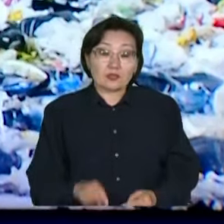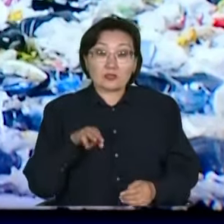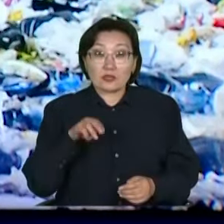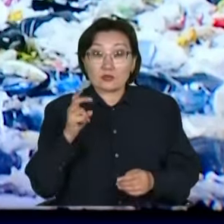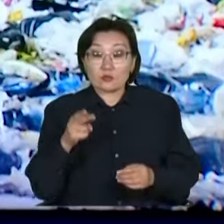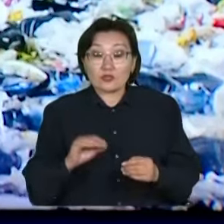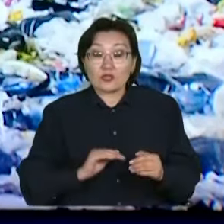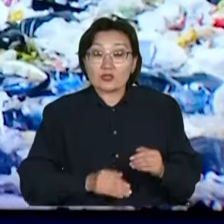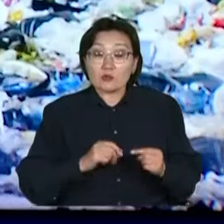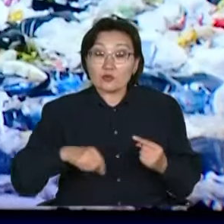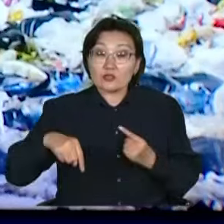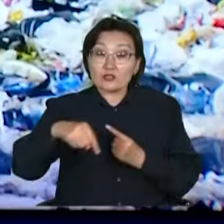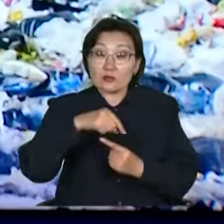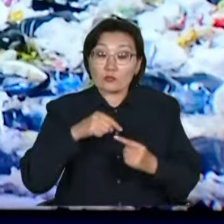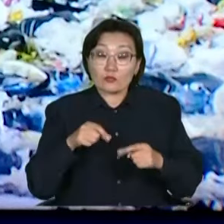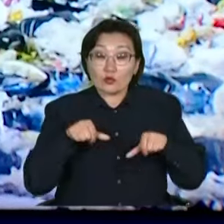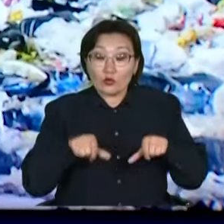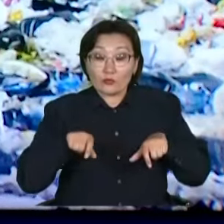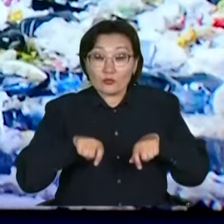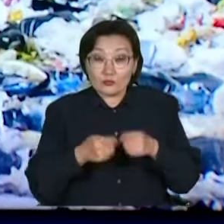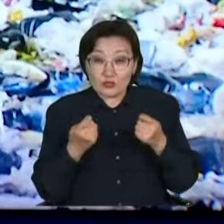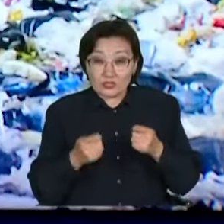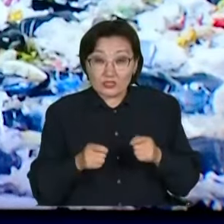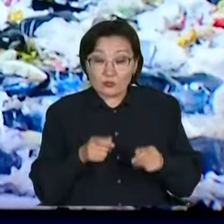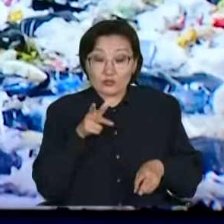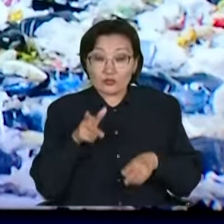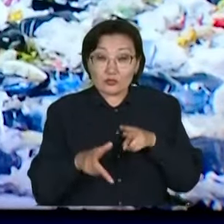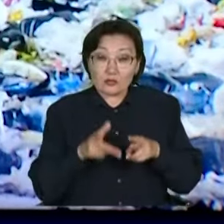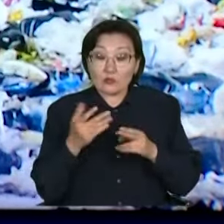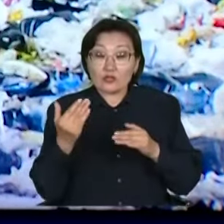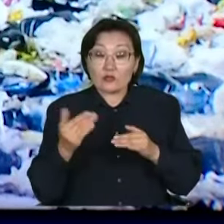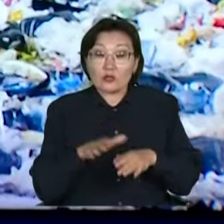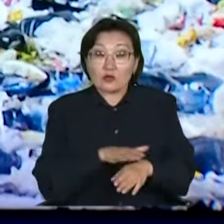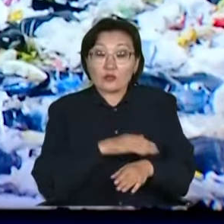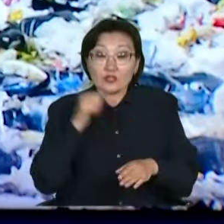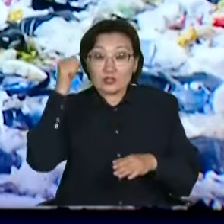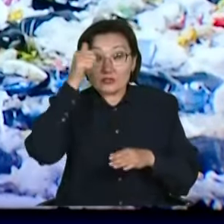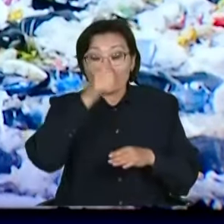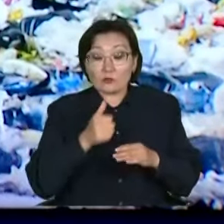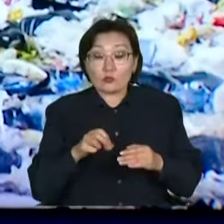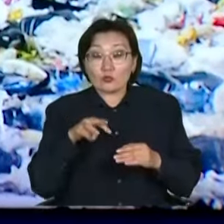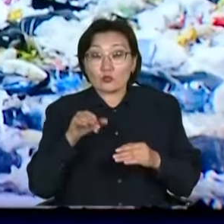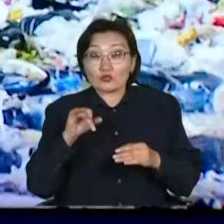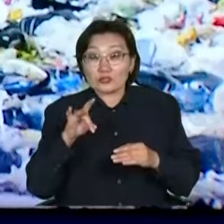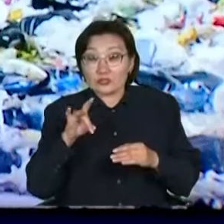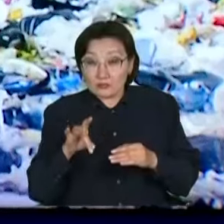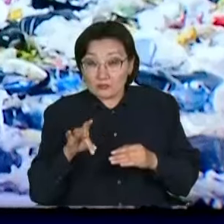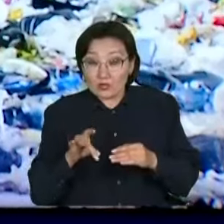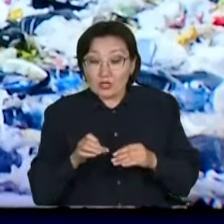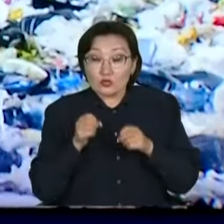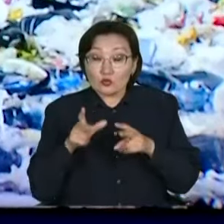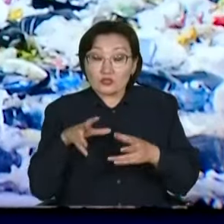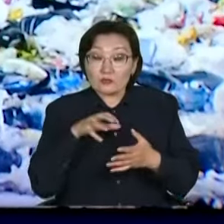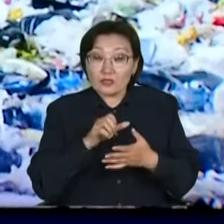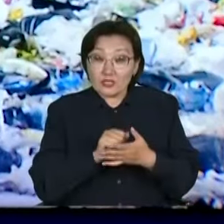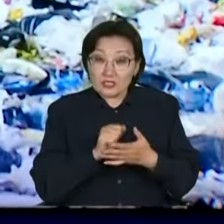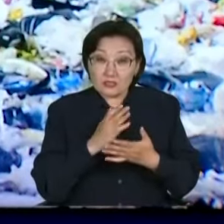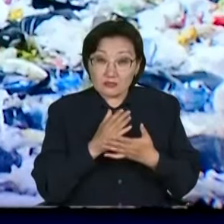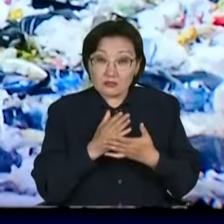Талдықорғандық жеке кәсіпкерлер құқығымыз тапталды деп шу шығарды. Олар ұзақ жылдан бері тұрмыстық қатты қалдықтарды төгумен айналысып